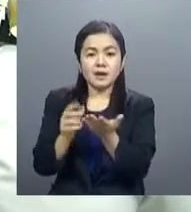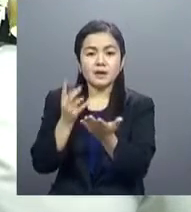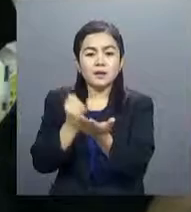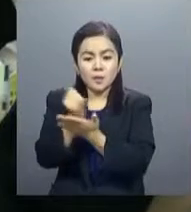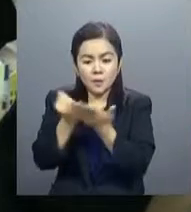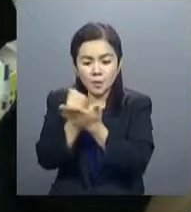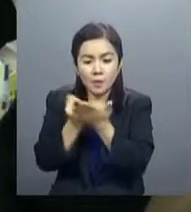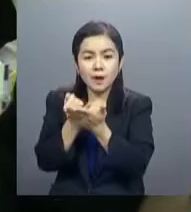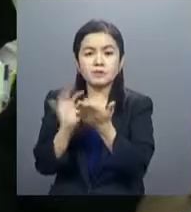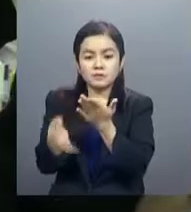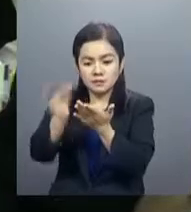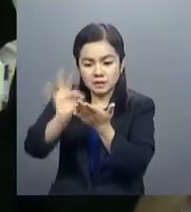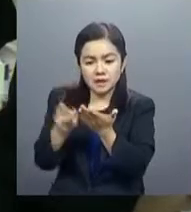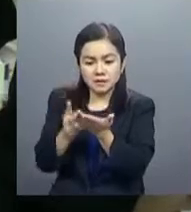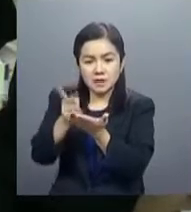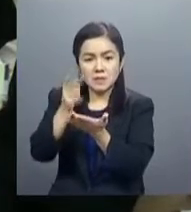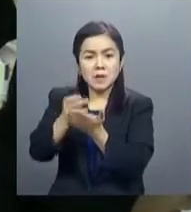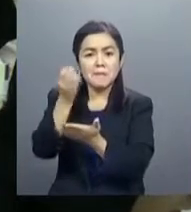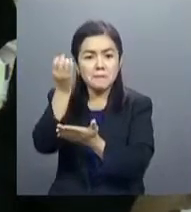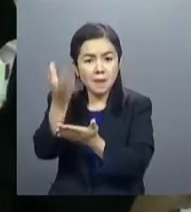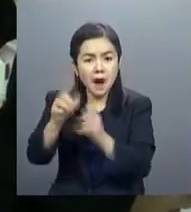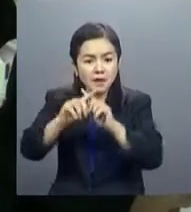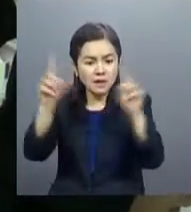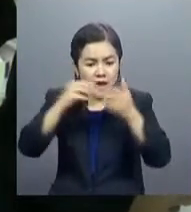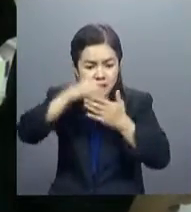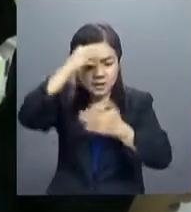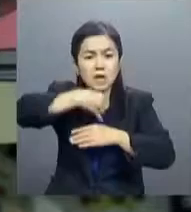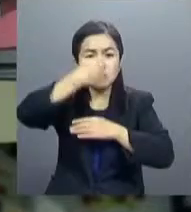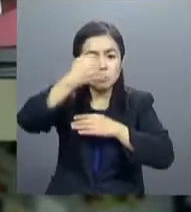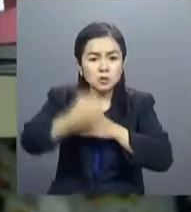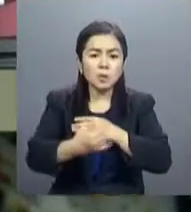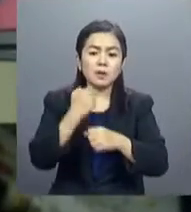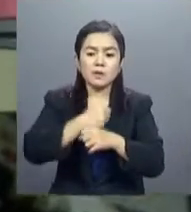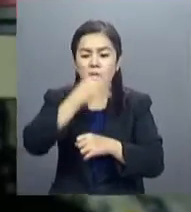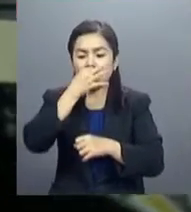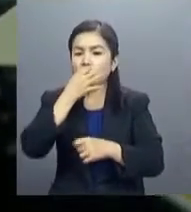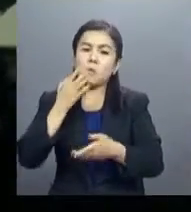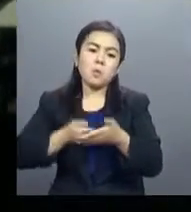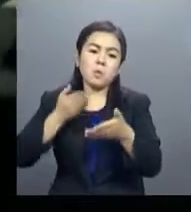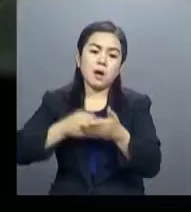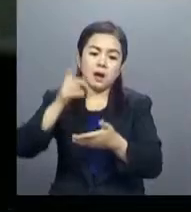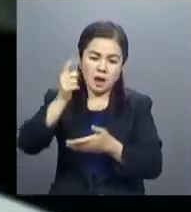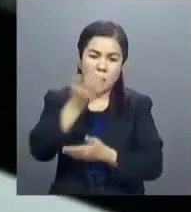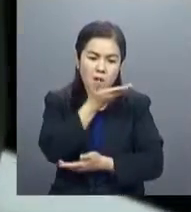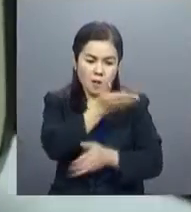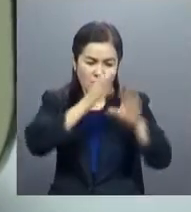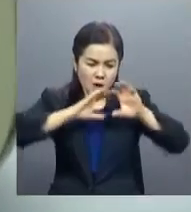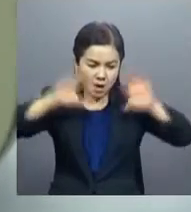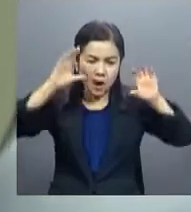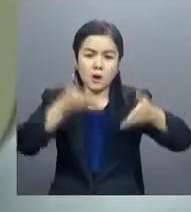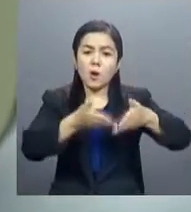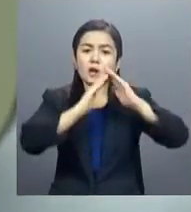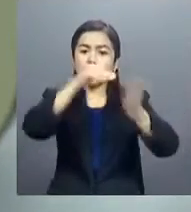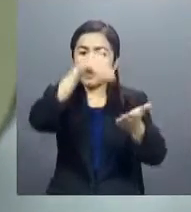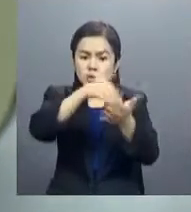แฟชั่นค่อนข้างมากแต่ว่าโอกาสที่จบไปแล้วจะเป็นดีไซเนอร์ที่ประสบความสำเร็จมีน้อยค่ะจึงอยากจะให้ภาครัฐตั้งศูนย์กลางในการ